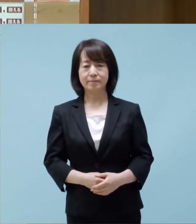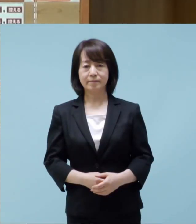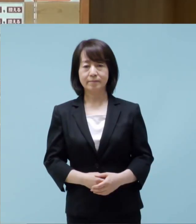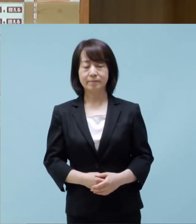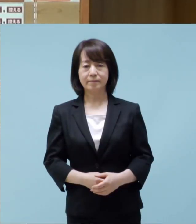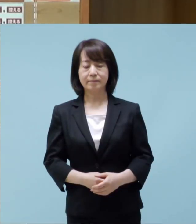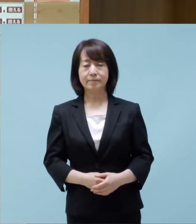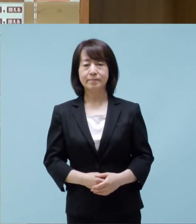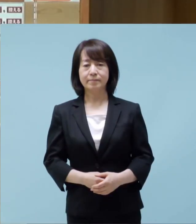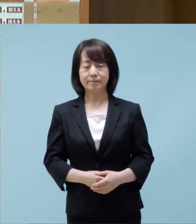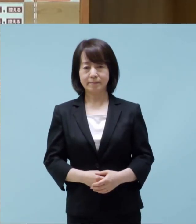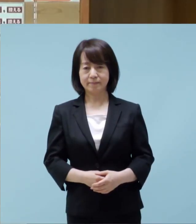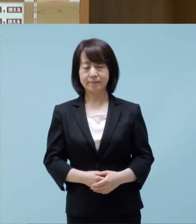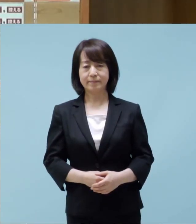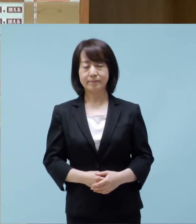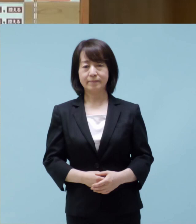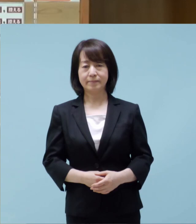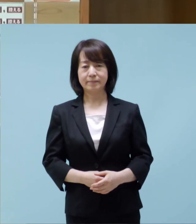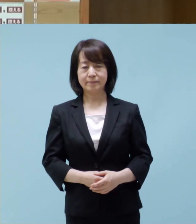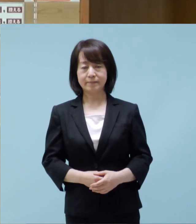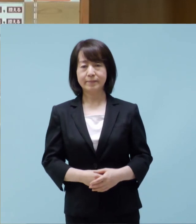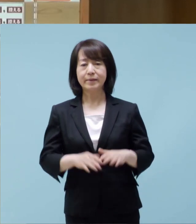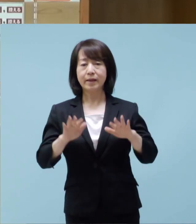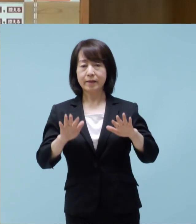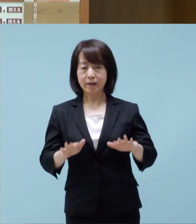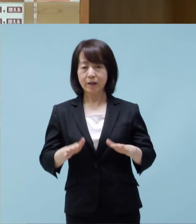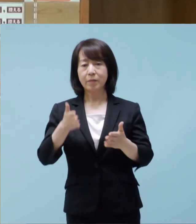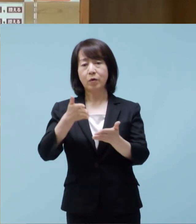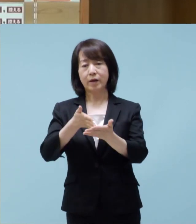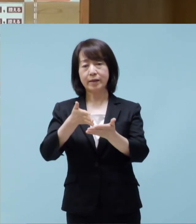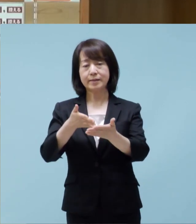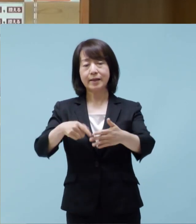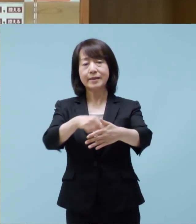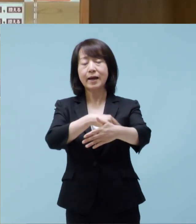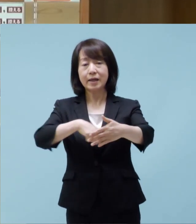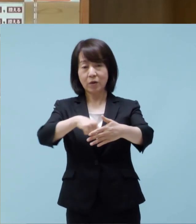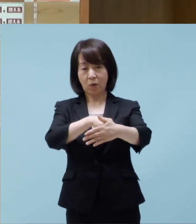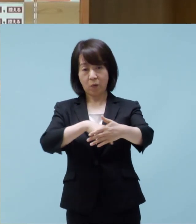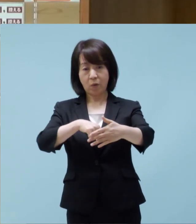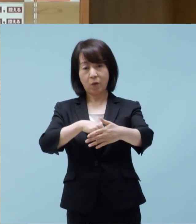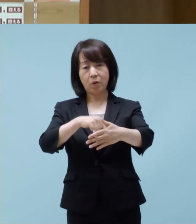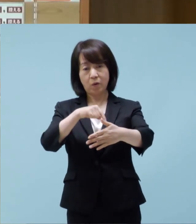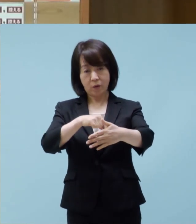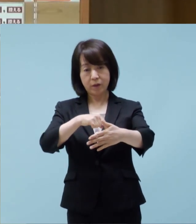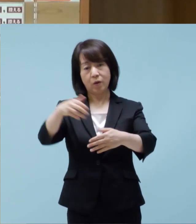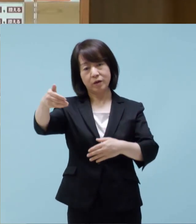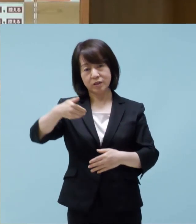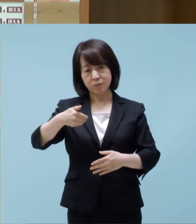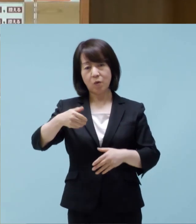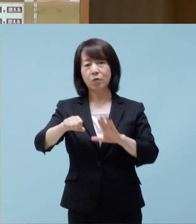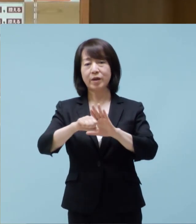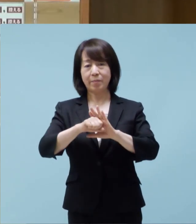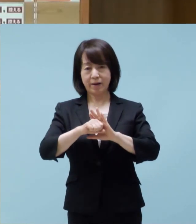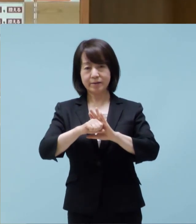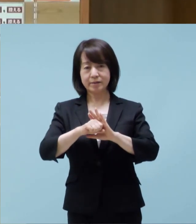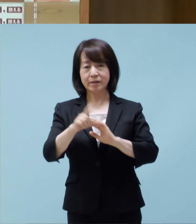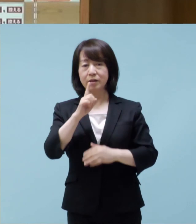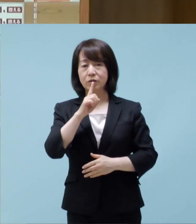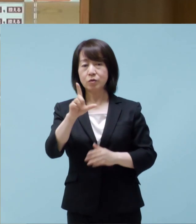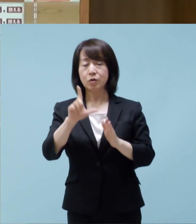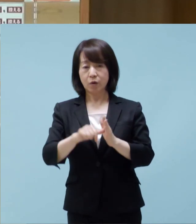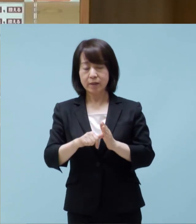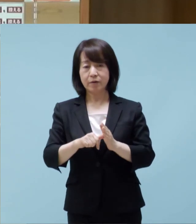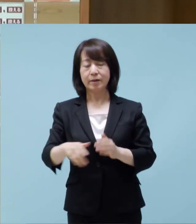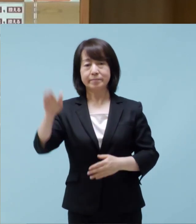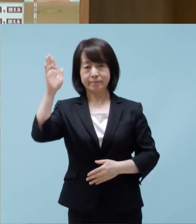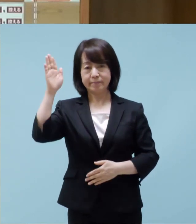それでは、まずただいまお話ししました話題に関するご質問をお受けいたします。ご発言の際は挙手の上、社名と名